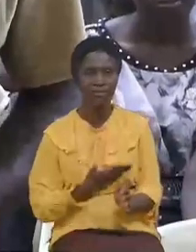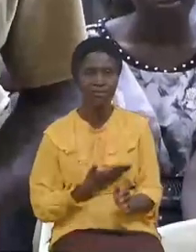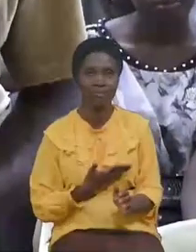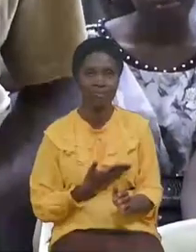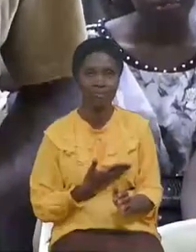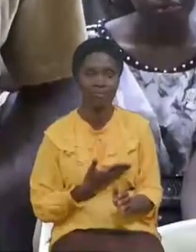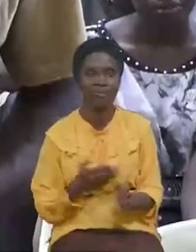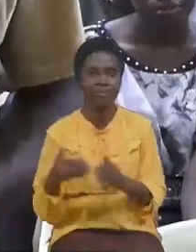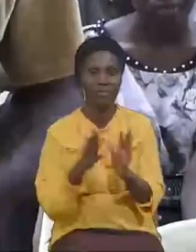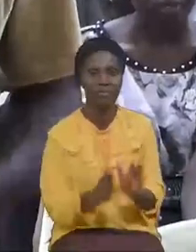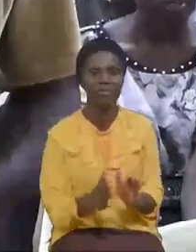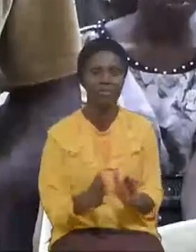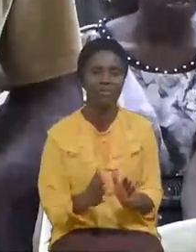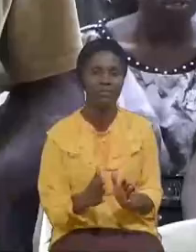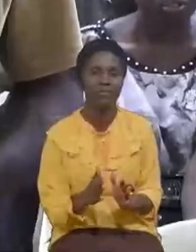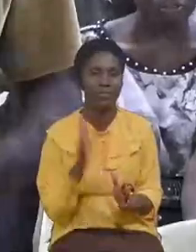tout brièvement